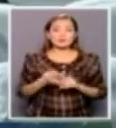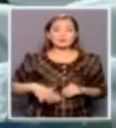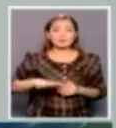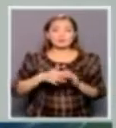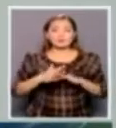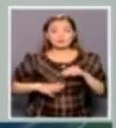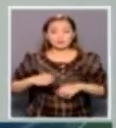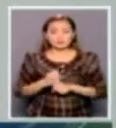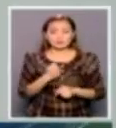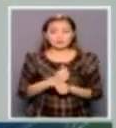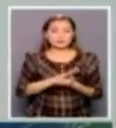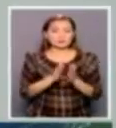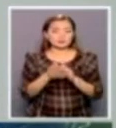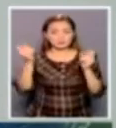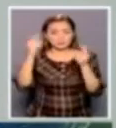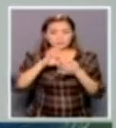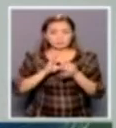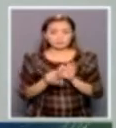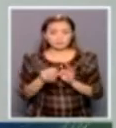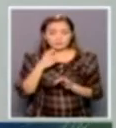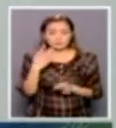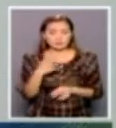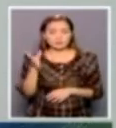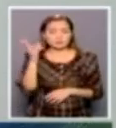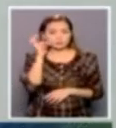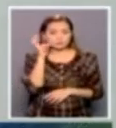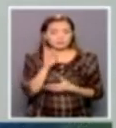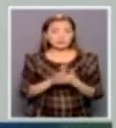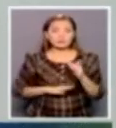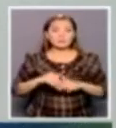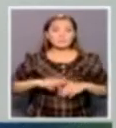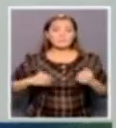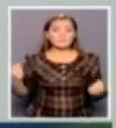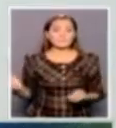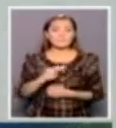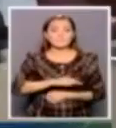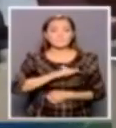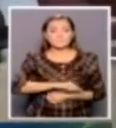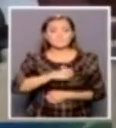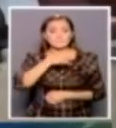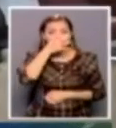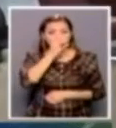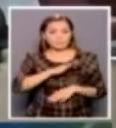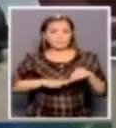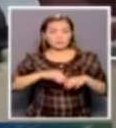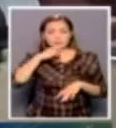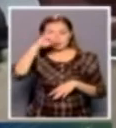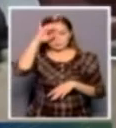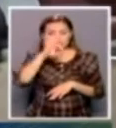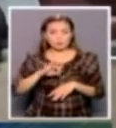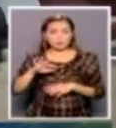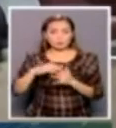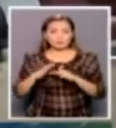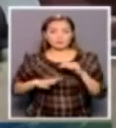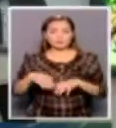ауыл шаруашылығының жай-күйімен жіті таныстыратын баяндама тыңдалды. Кейін салаға өлшеусіз еңбегін сіңірген мамандарға Қазақстан Республикасы